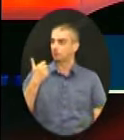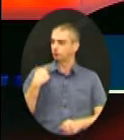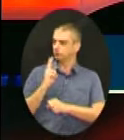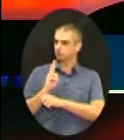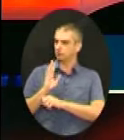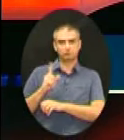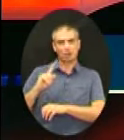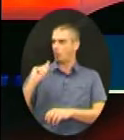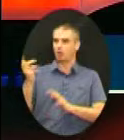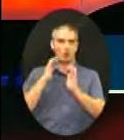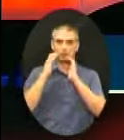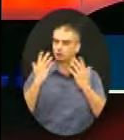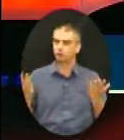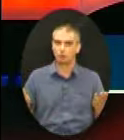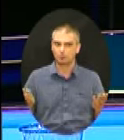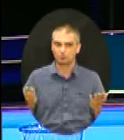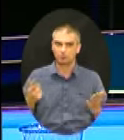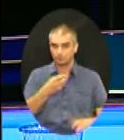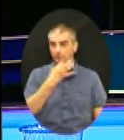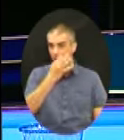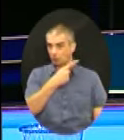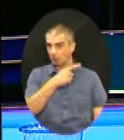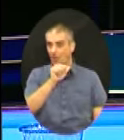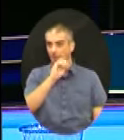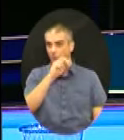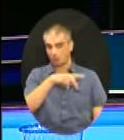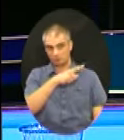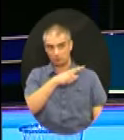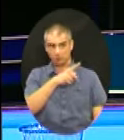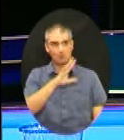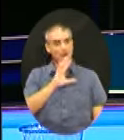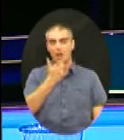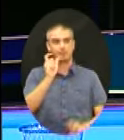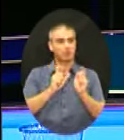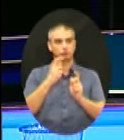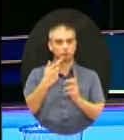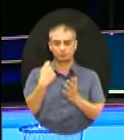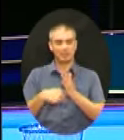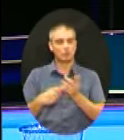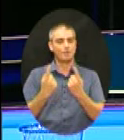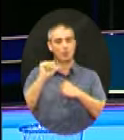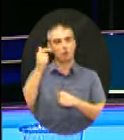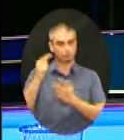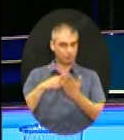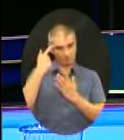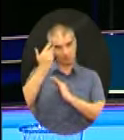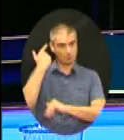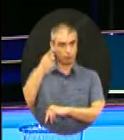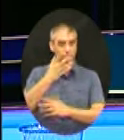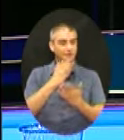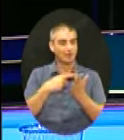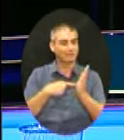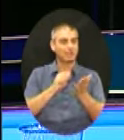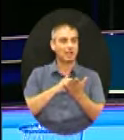זהירים זה לא כל התקשורת אתה שאלת את אמנון לגבי למה שאנשים יתנו את מקור ראשון כי הוא מזוה מראש והצגת את